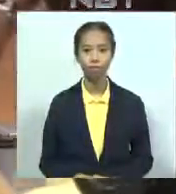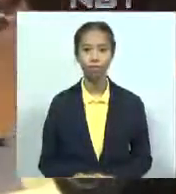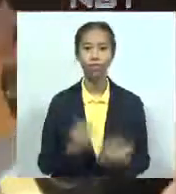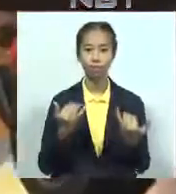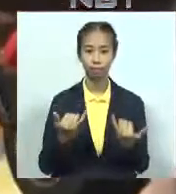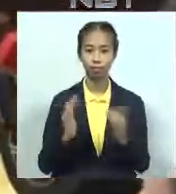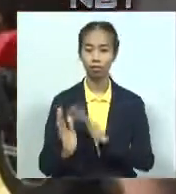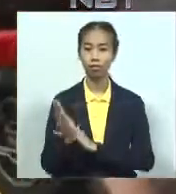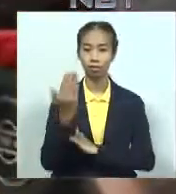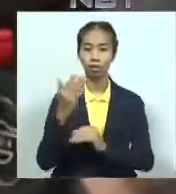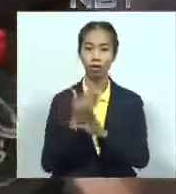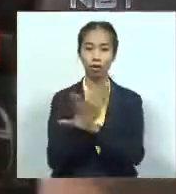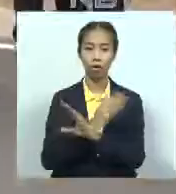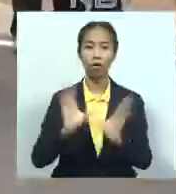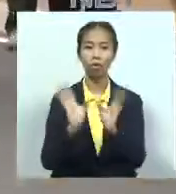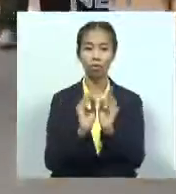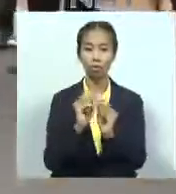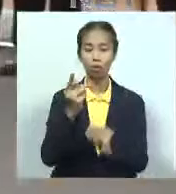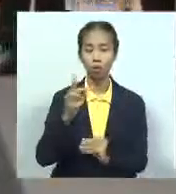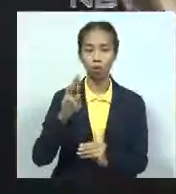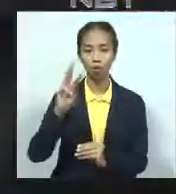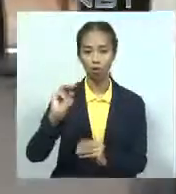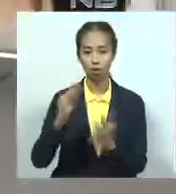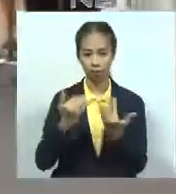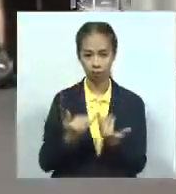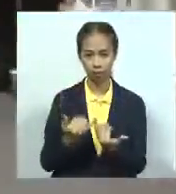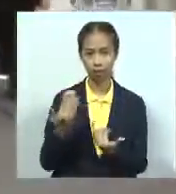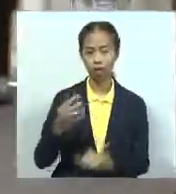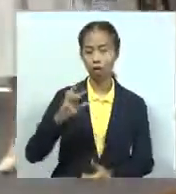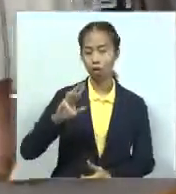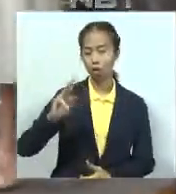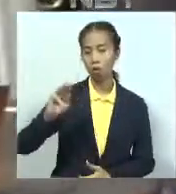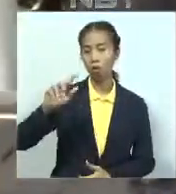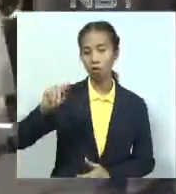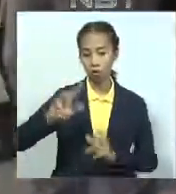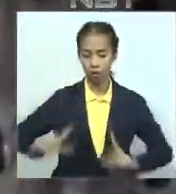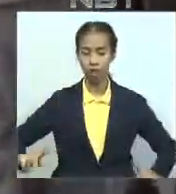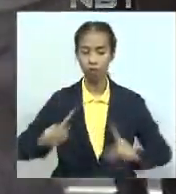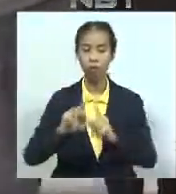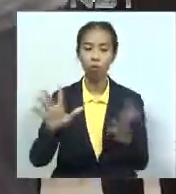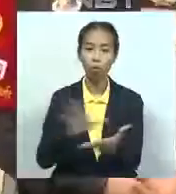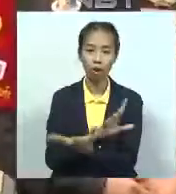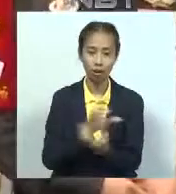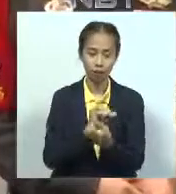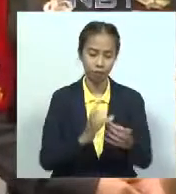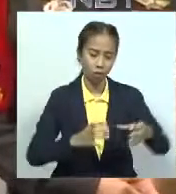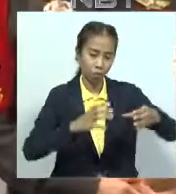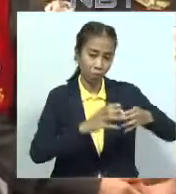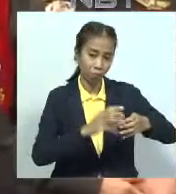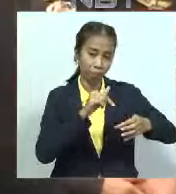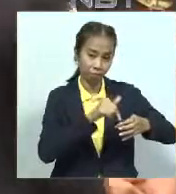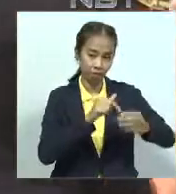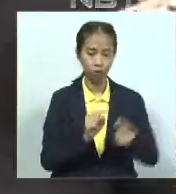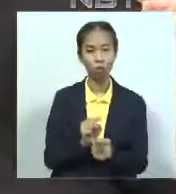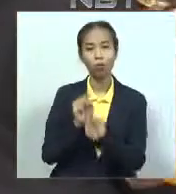ช่วงเช้าวันนี้ก่อนการประชุมคณะรัฐมนตรีนายวีระโรจน์โภชนรัฐรัฐมนตรีว่าการกระทรวงวัฒนธรรมนำคณะผู้บริหารเข้าพบพลเ